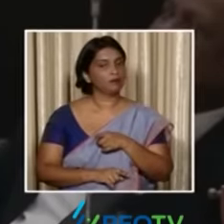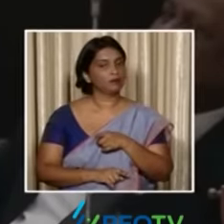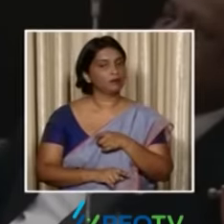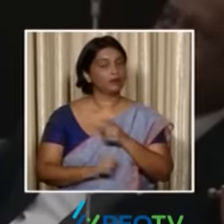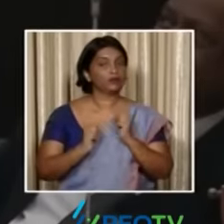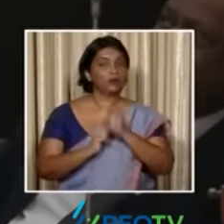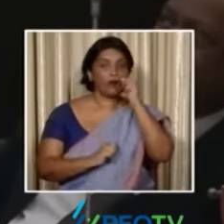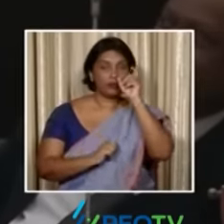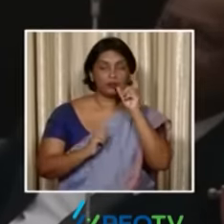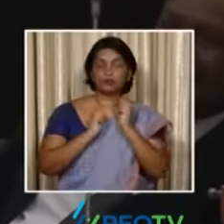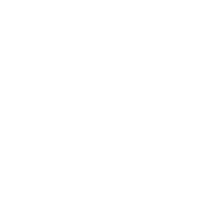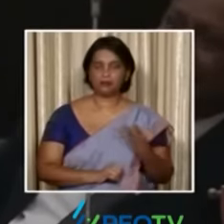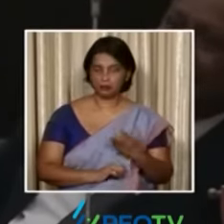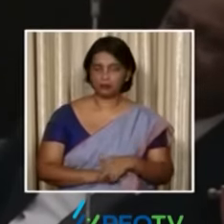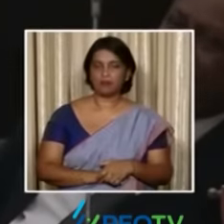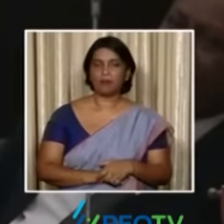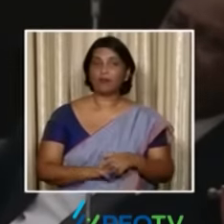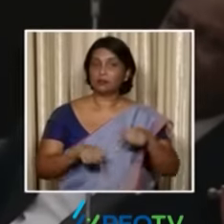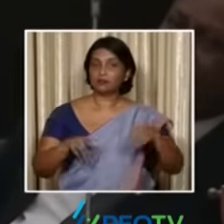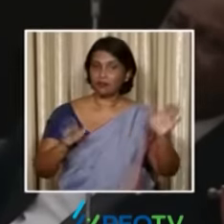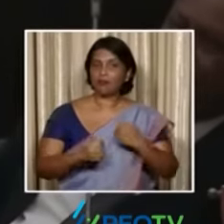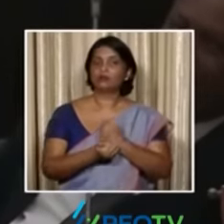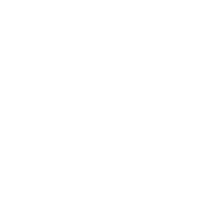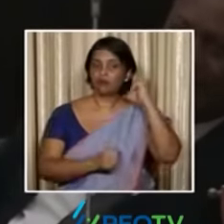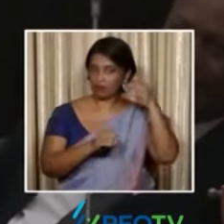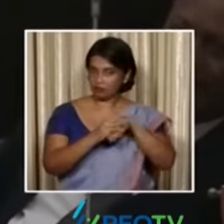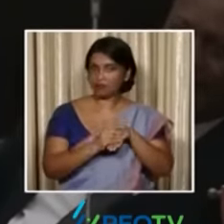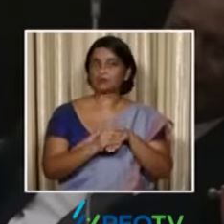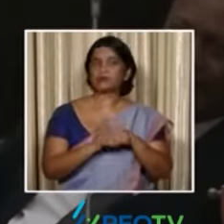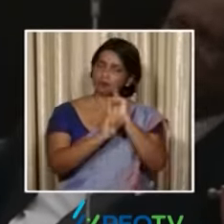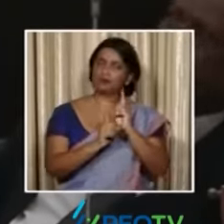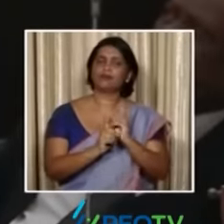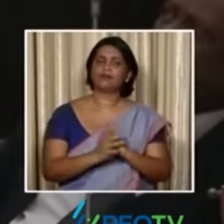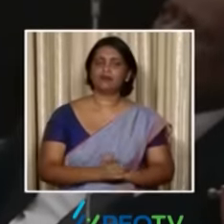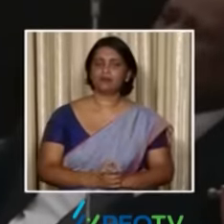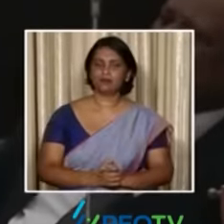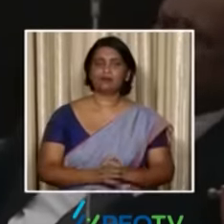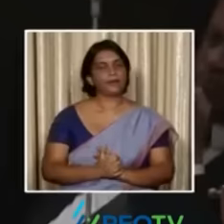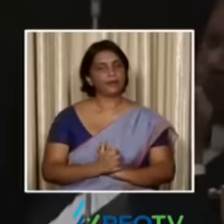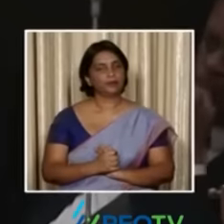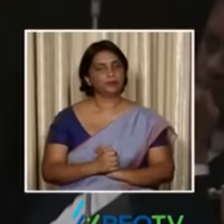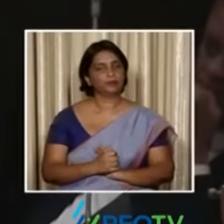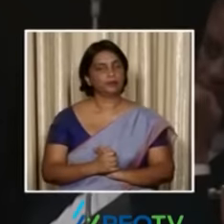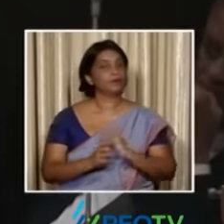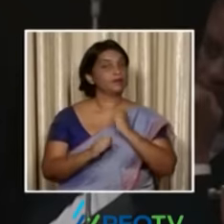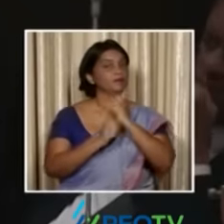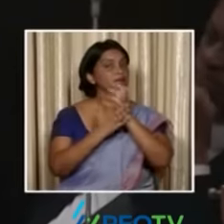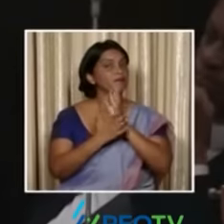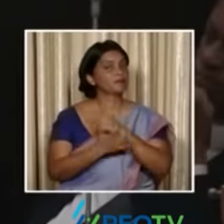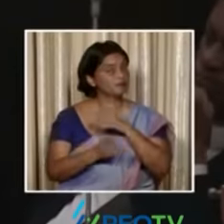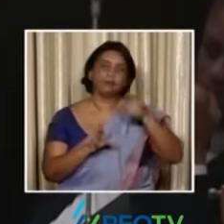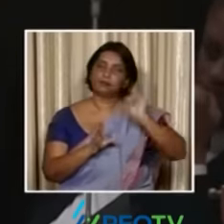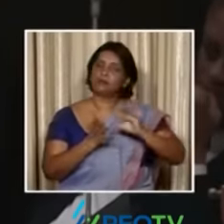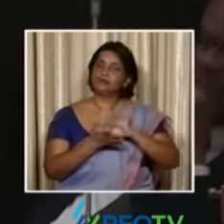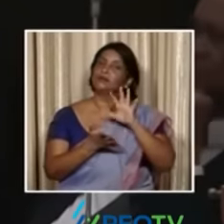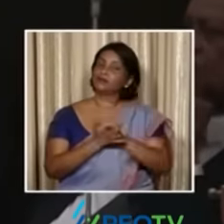වැඩ බලන පත්වීමක්ද කළ නොහැකි. තවමත් පොලිස්පති ධූරය දරන්නේ හිටපු පොලිස්පති. ධූරය හිස් වෙලා නැහැ. ආණ්ඩු ක්‍රම ව්‍යවස්ථා සභාවේ